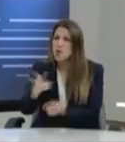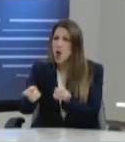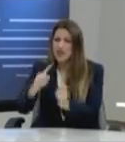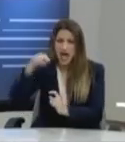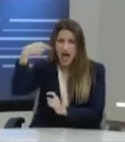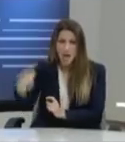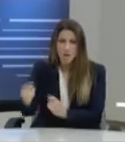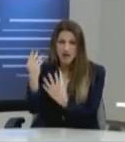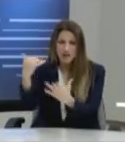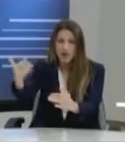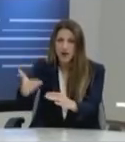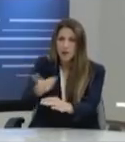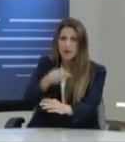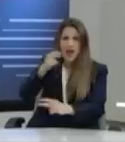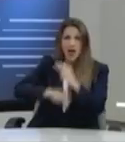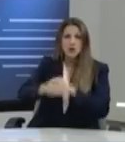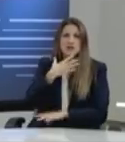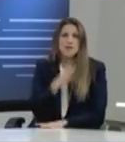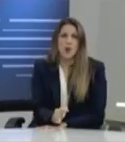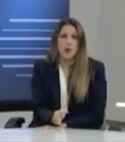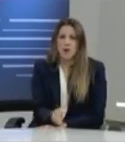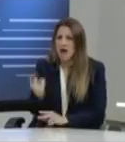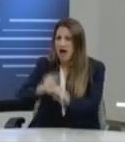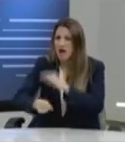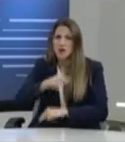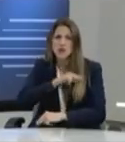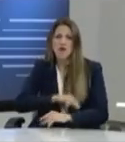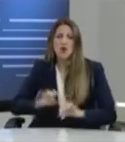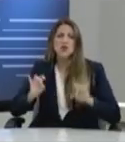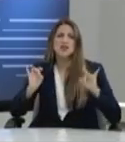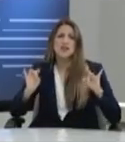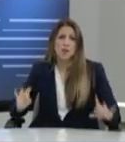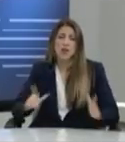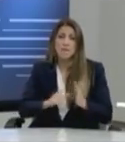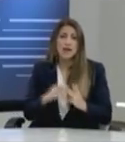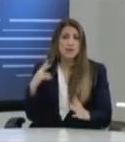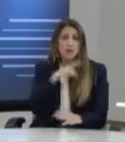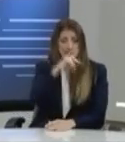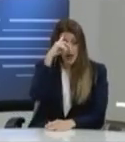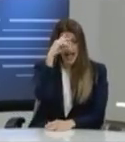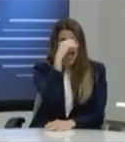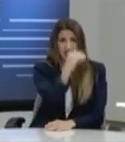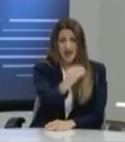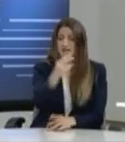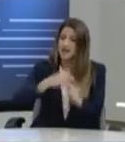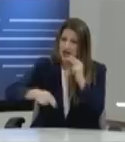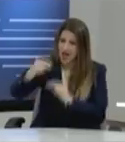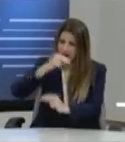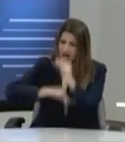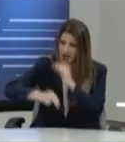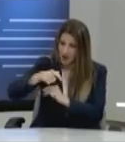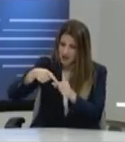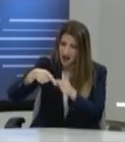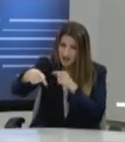εθνικές εκλογές, λοιπόν, κύριε Τσίπρα, πάρτε το χαμπάρι καλά, θα καθορίσουν και τον τρόπο με τον οποίο θα